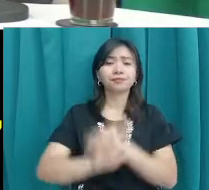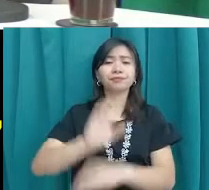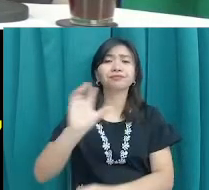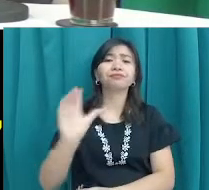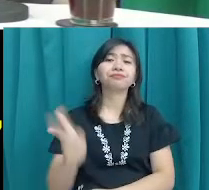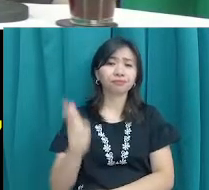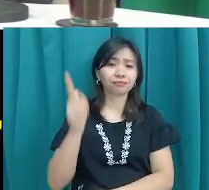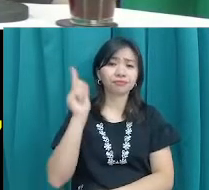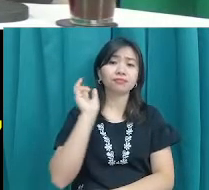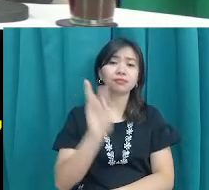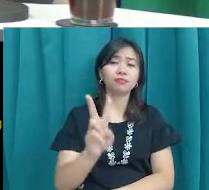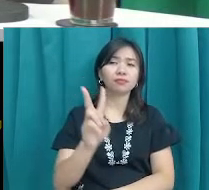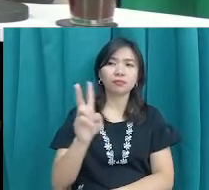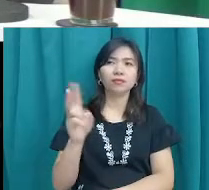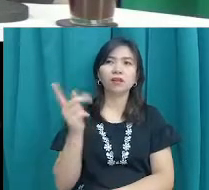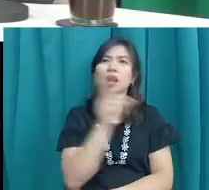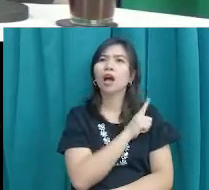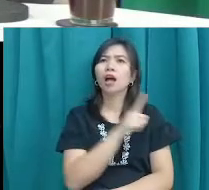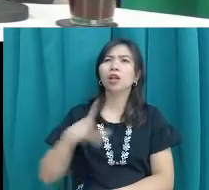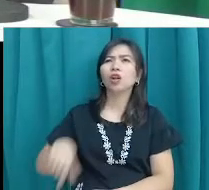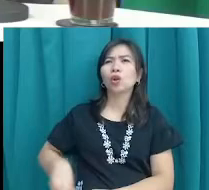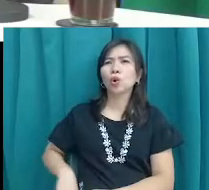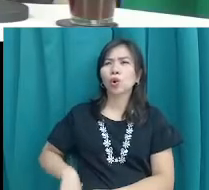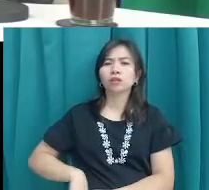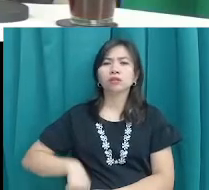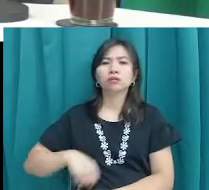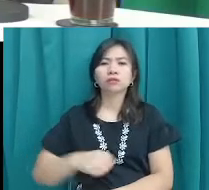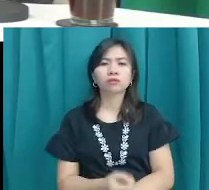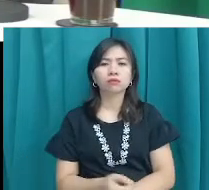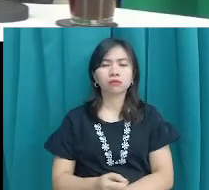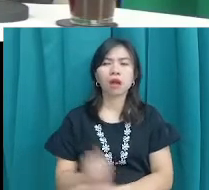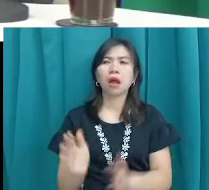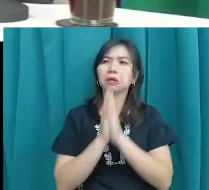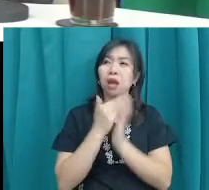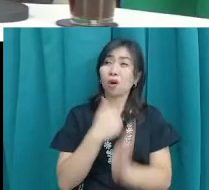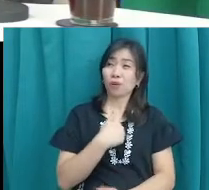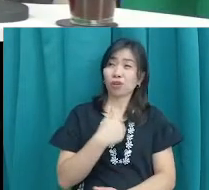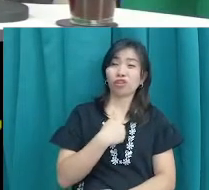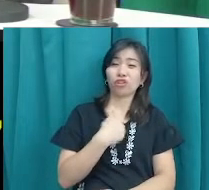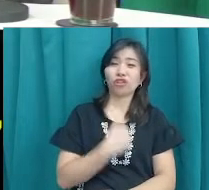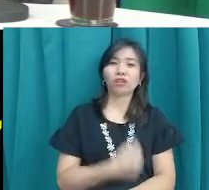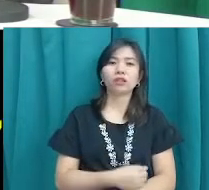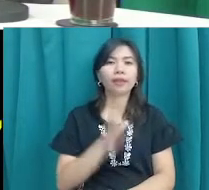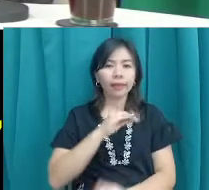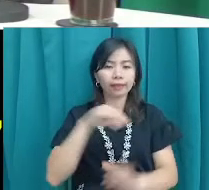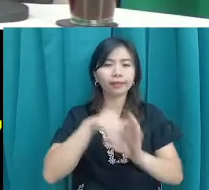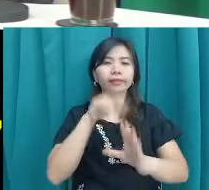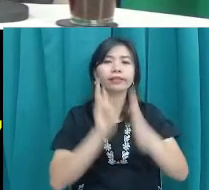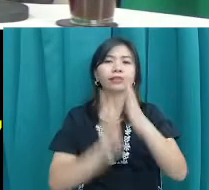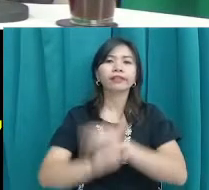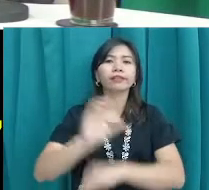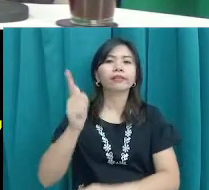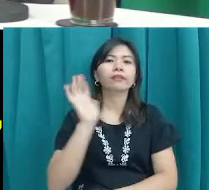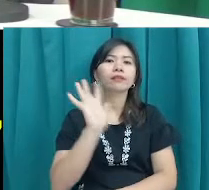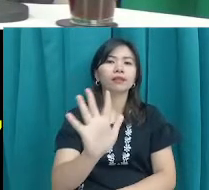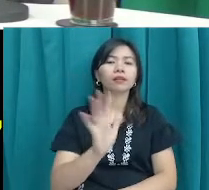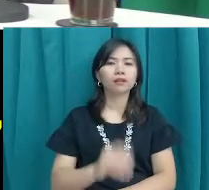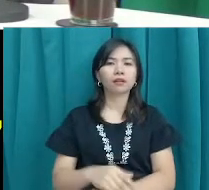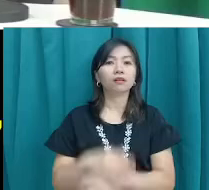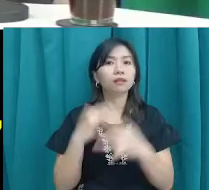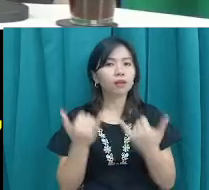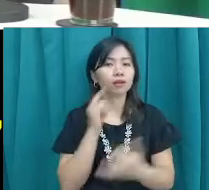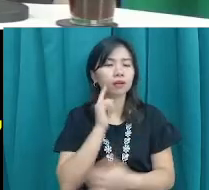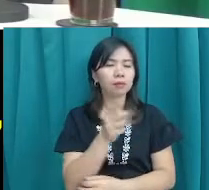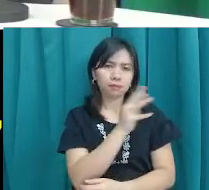is it I? Yung tanong nung they. Pagdating sa 25, yung isang tao na, ang tanong niya na is,